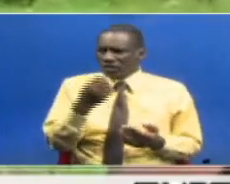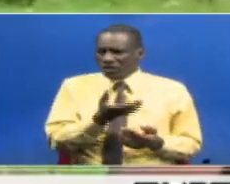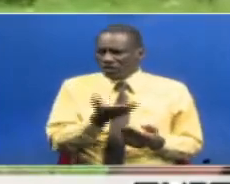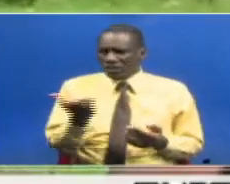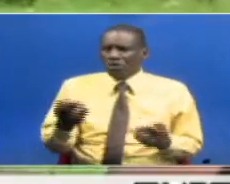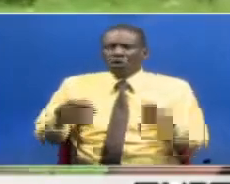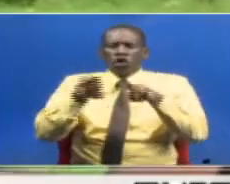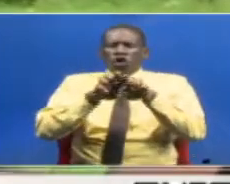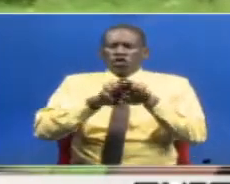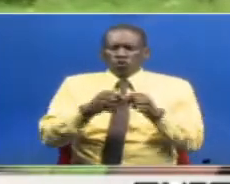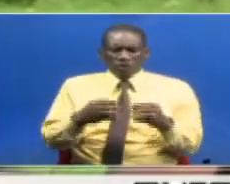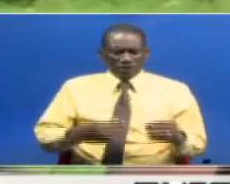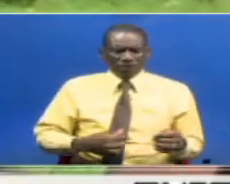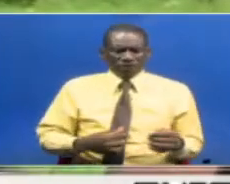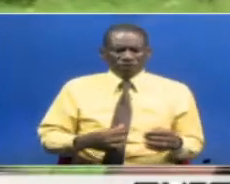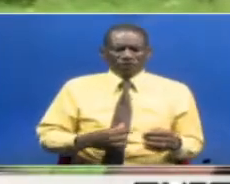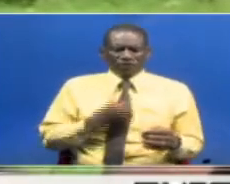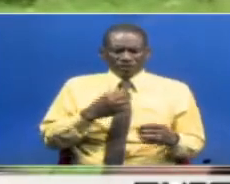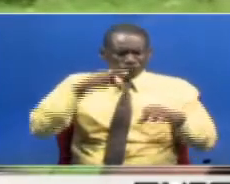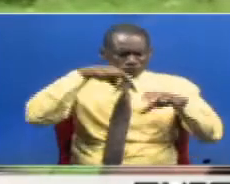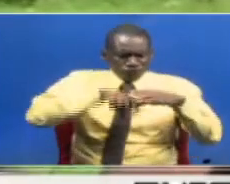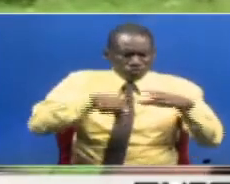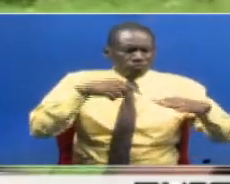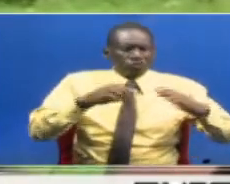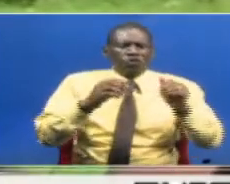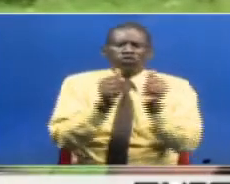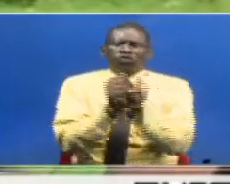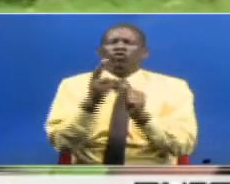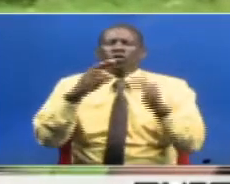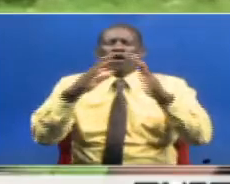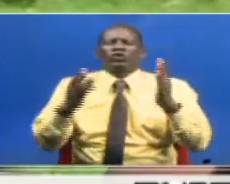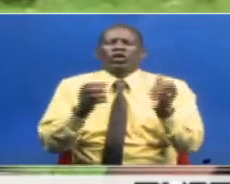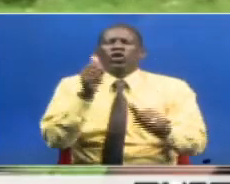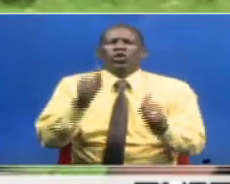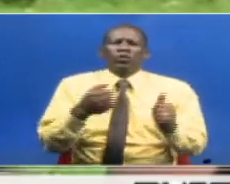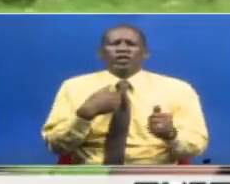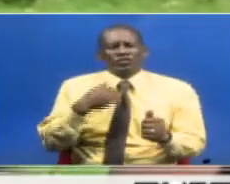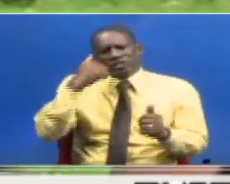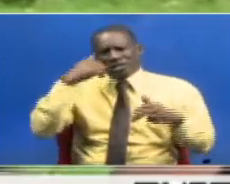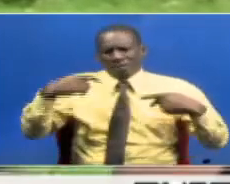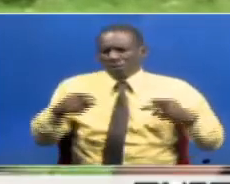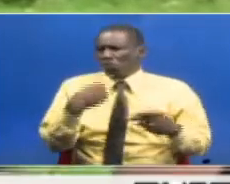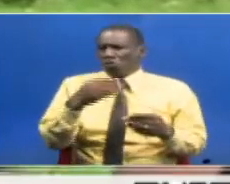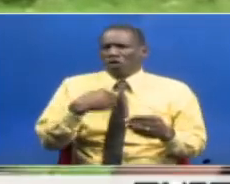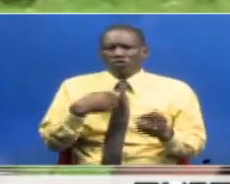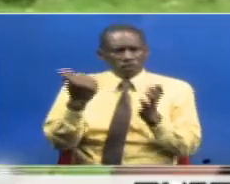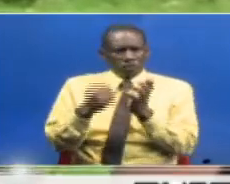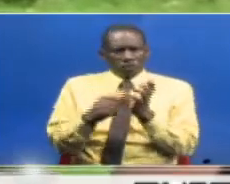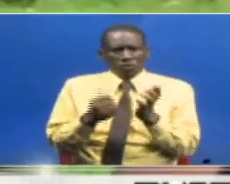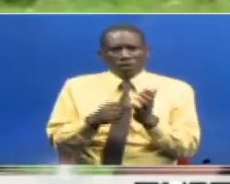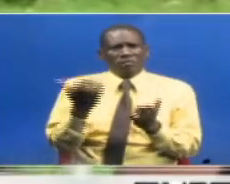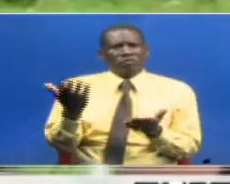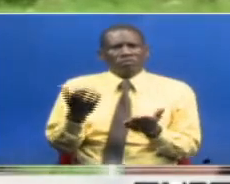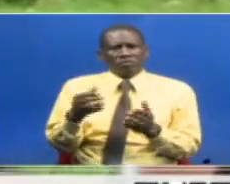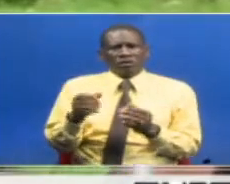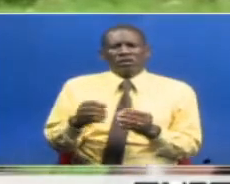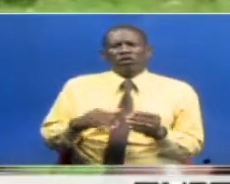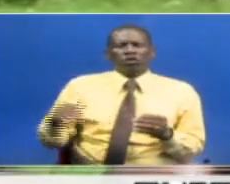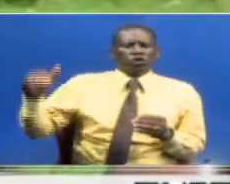Vile vile tumetembelea nyumba takriban 12 ambazo ziko na wagonjwa ambao wako na tabu kutoka, wale watu wazima